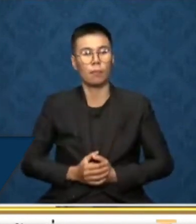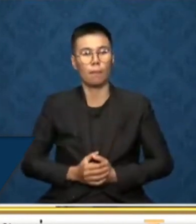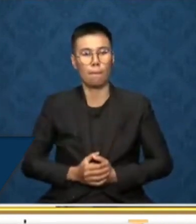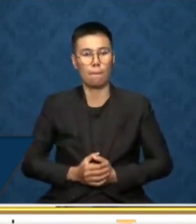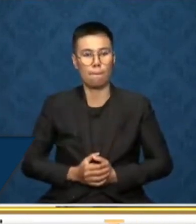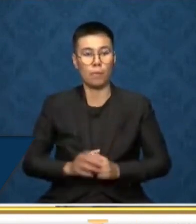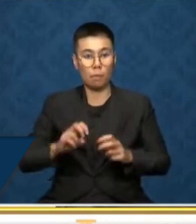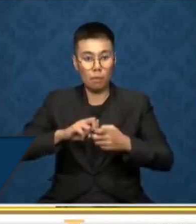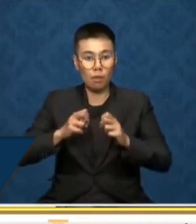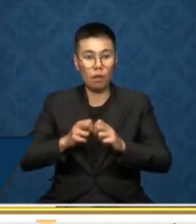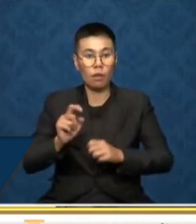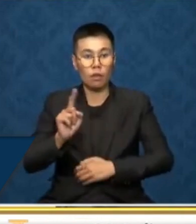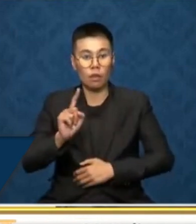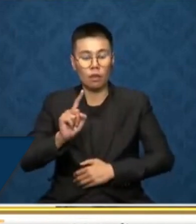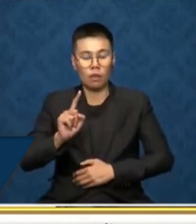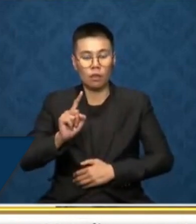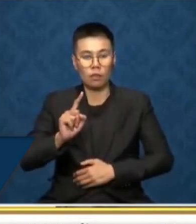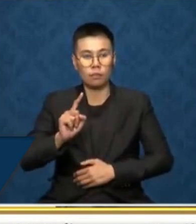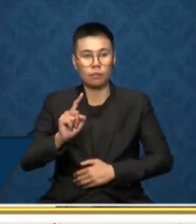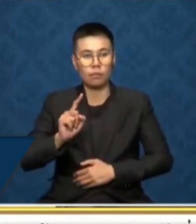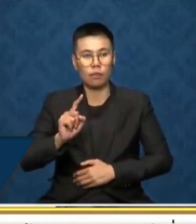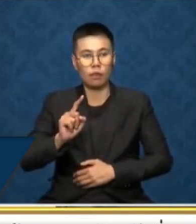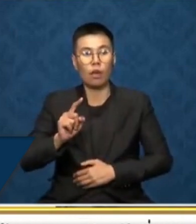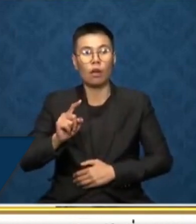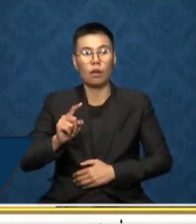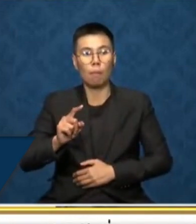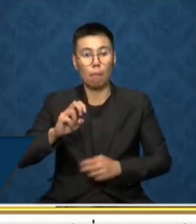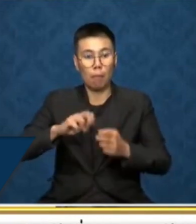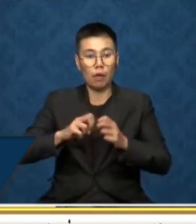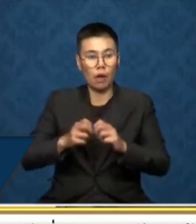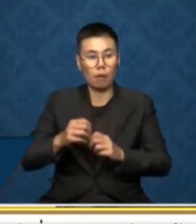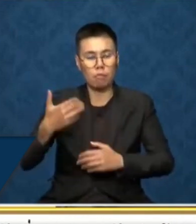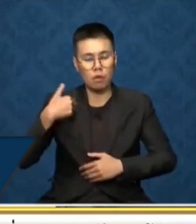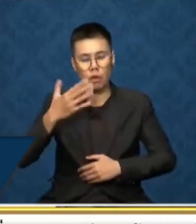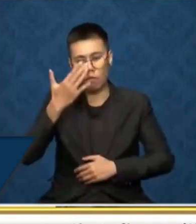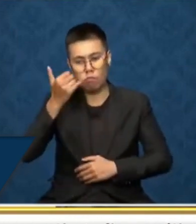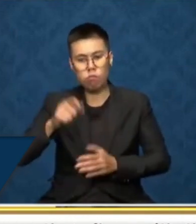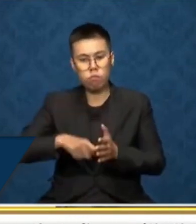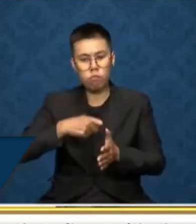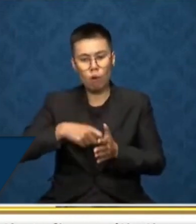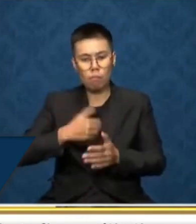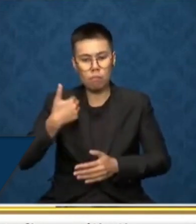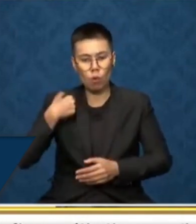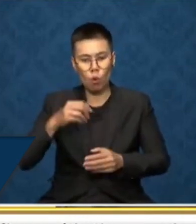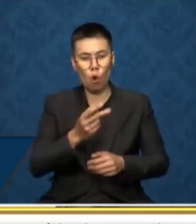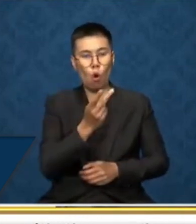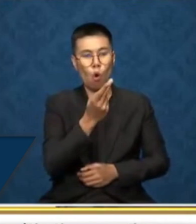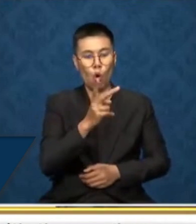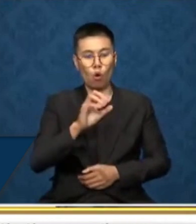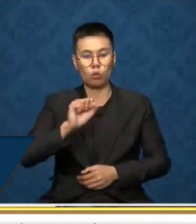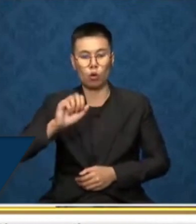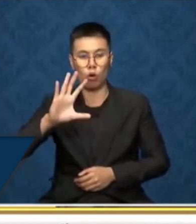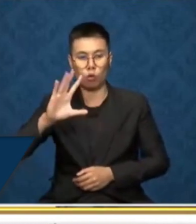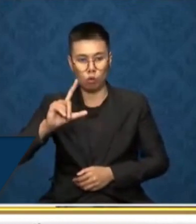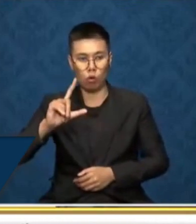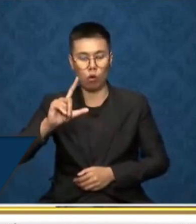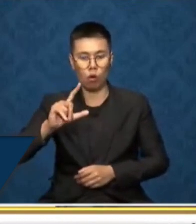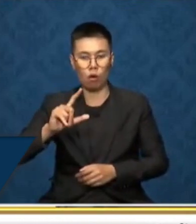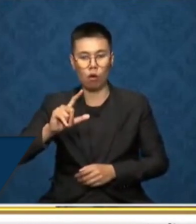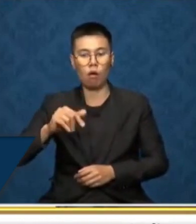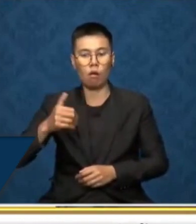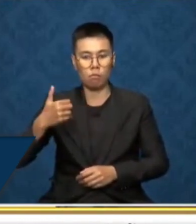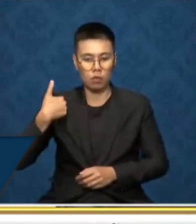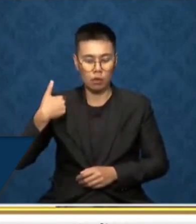านครับที่มาของปัญหานี้เราก็อย่างที่ทราบกันนะครับว่าหลังจากที่มีคณะคสช.ที่เข้ามาบริหารประเทศ